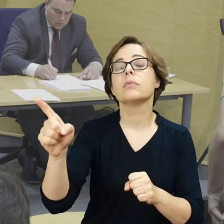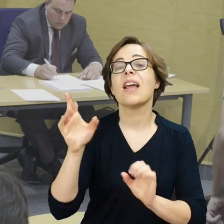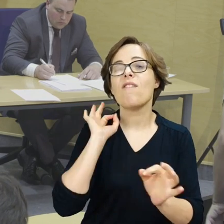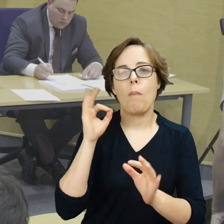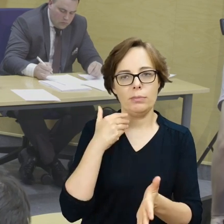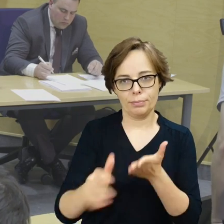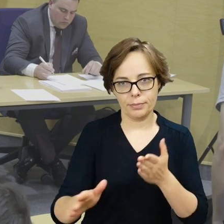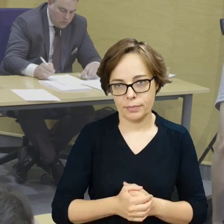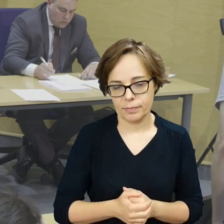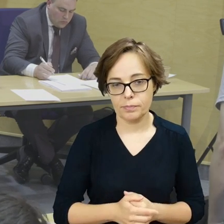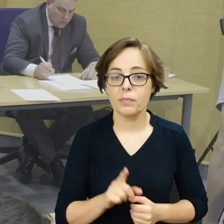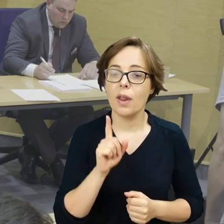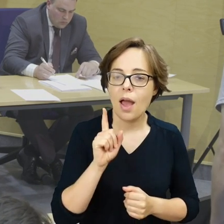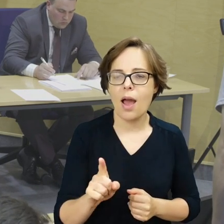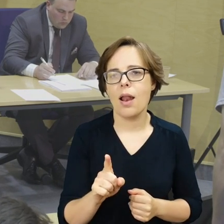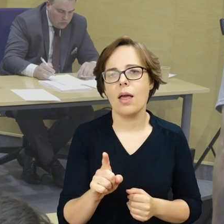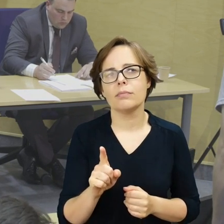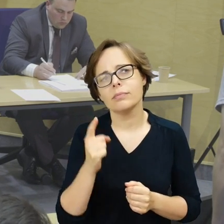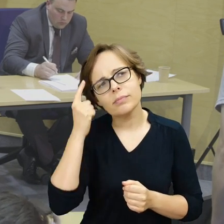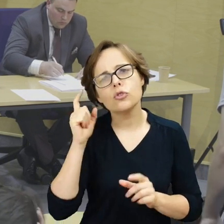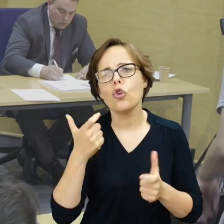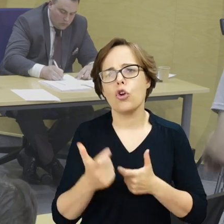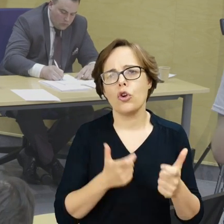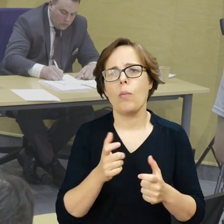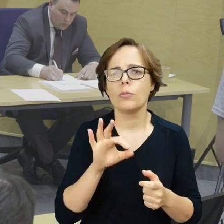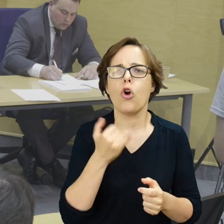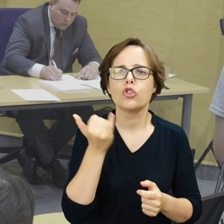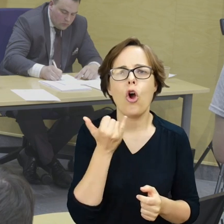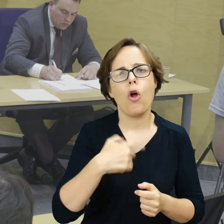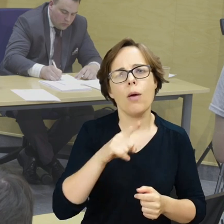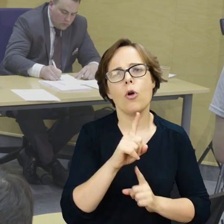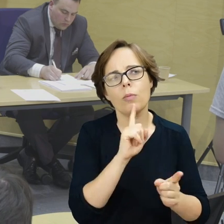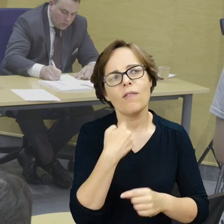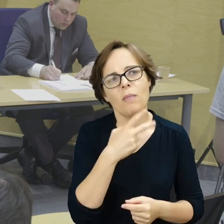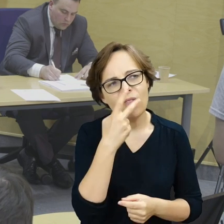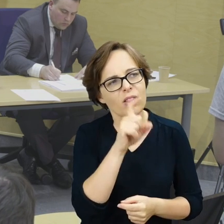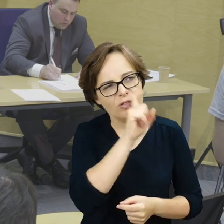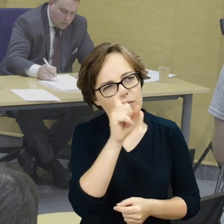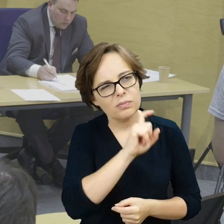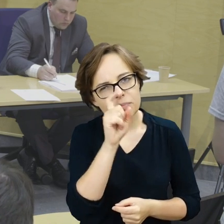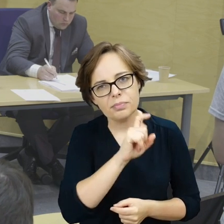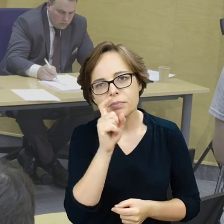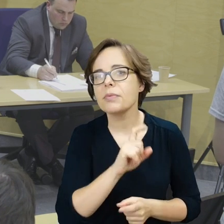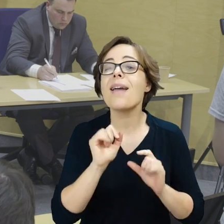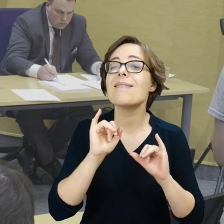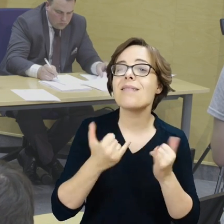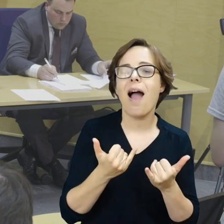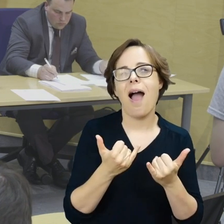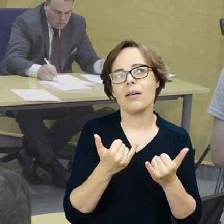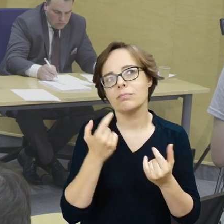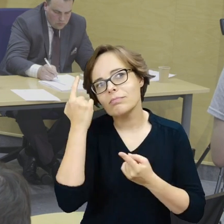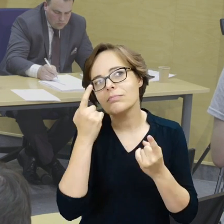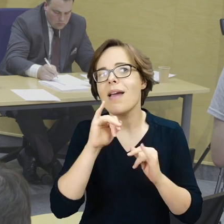trochę wyjść z tego zaklętego kręgu, że jest źle, a określić sobie kierunki robocze, jak wyobrażałabyś sobie litygację